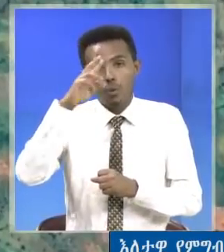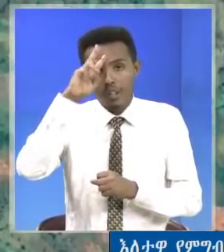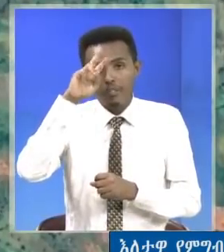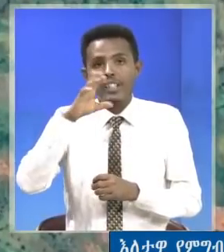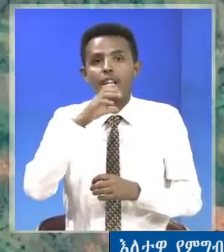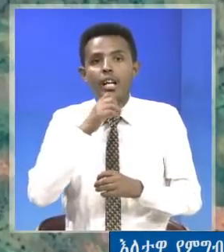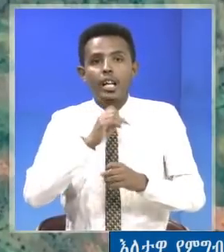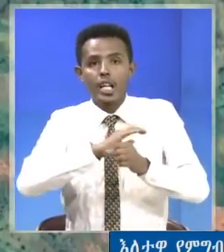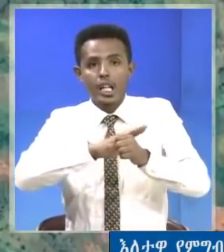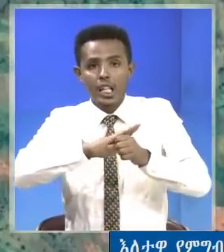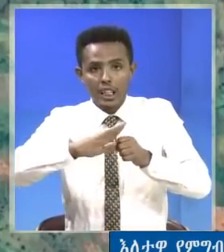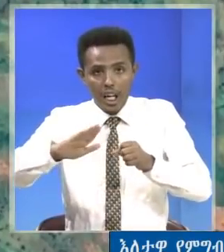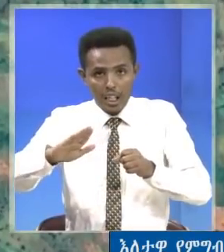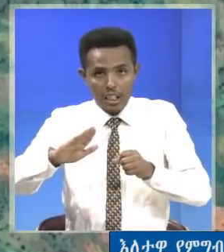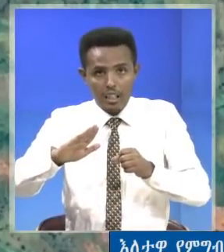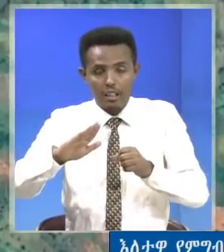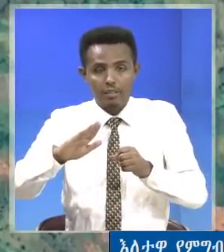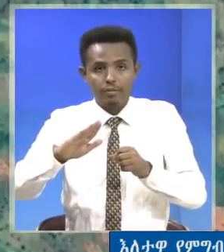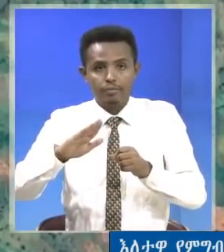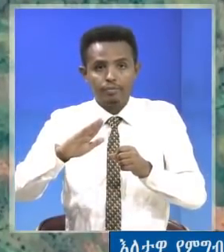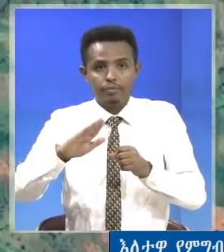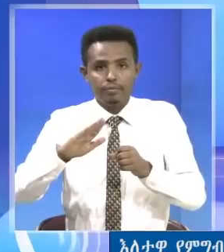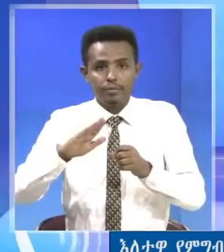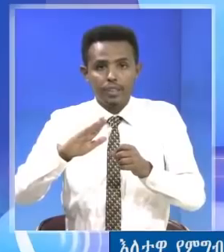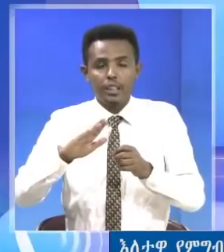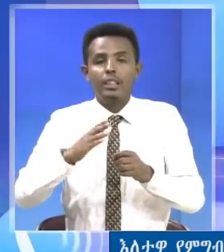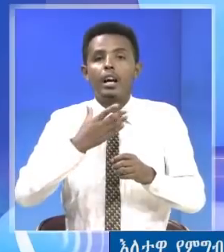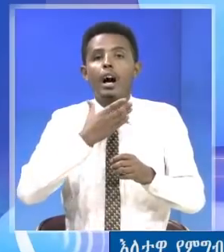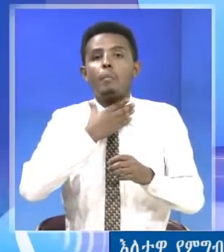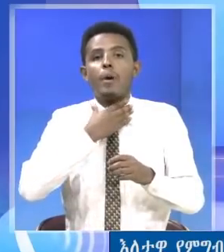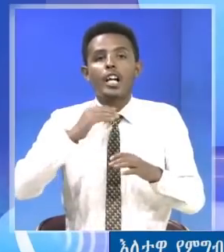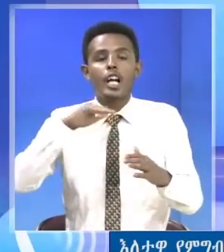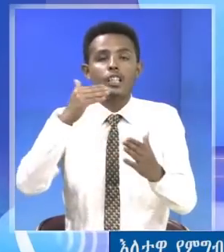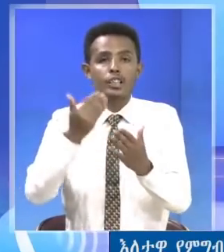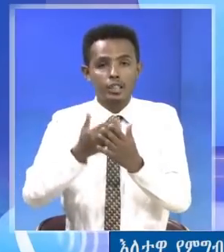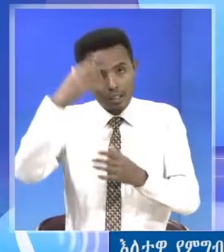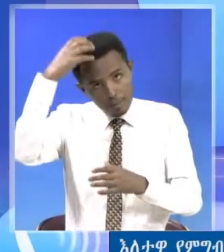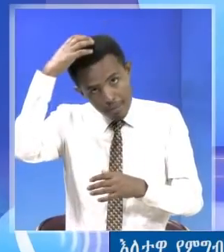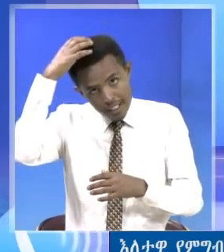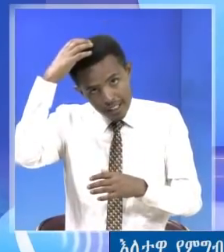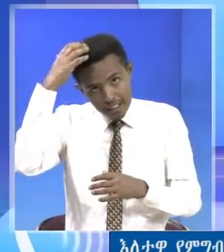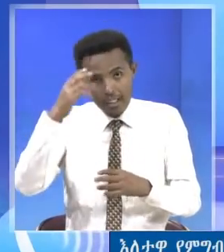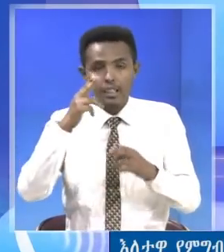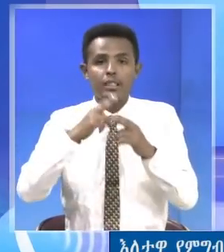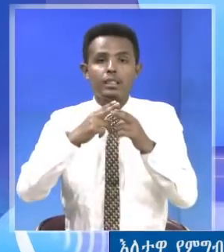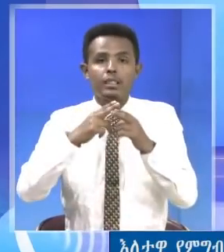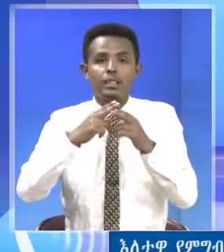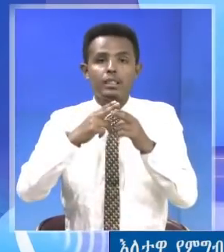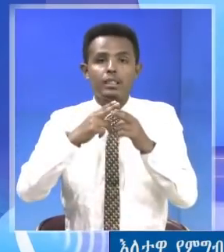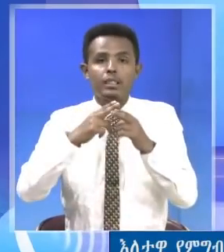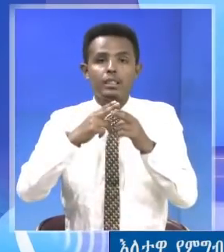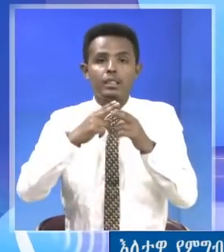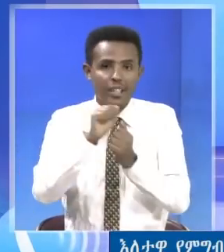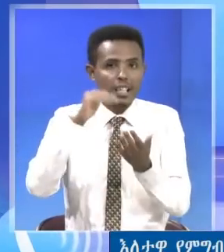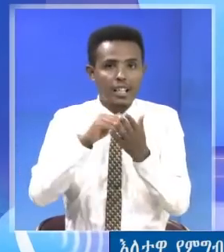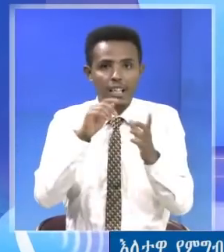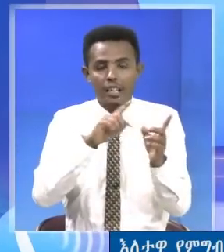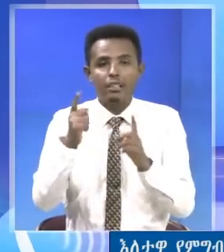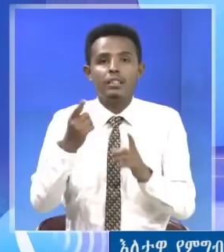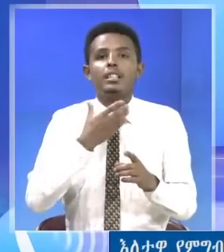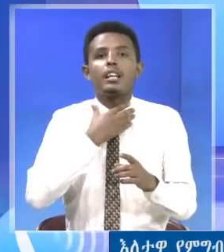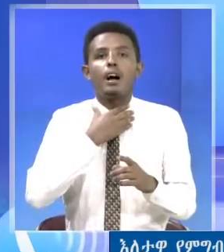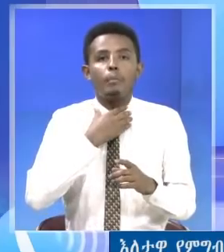እየታረደ ያው የአማራ ልጅ የመንግስትን ስም ለማጥፋት እንደገና ደግሞ